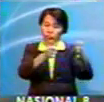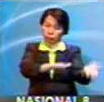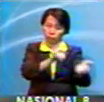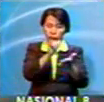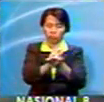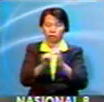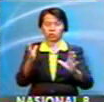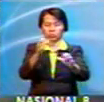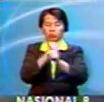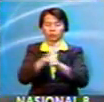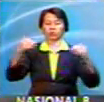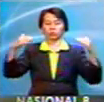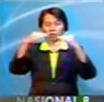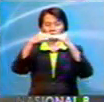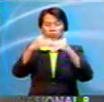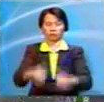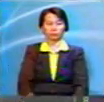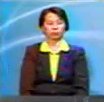tragedi mendapat pengadilan.